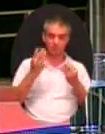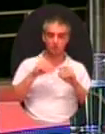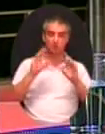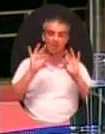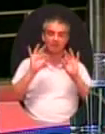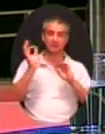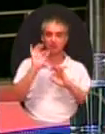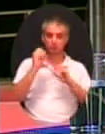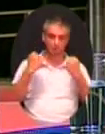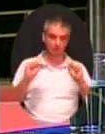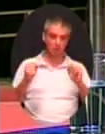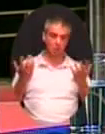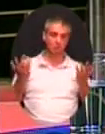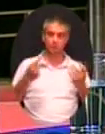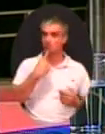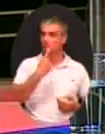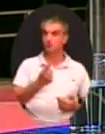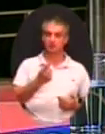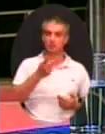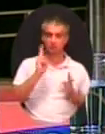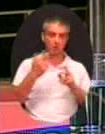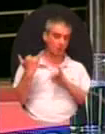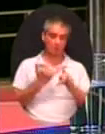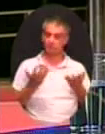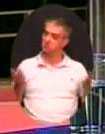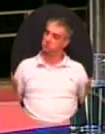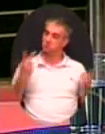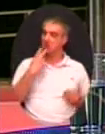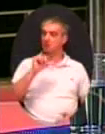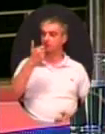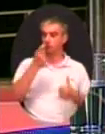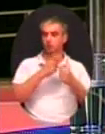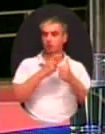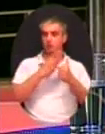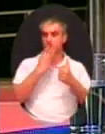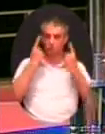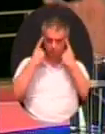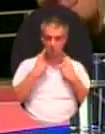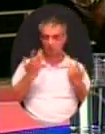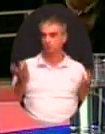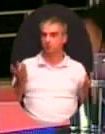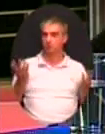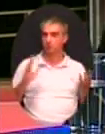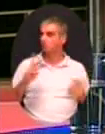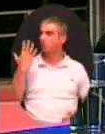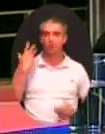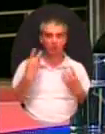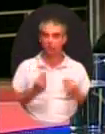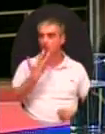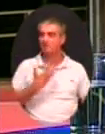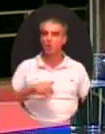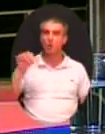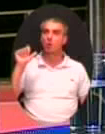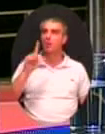10% מהחילוניים, ואומר שיכול להביא, אז עדיפות ראשונה ליהודי חרדי. מה לא היה טוב אורי